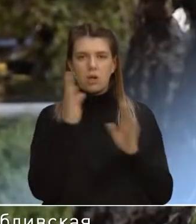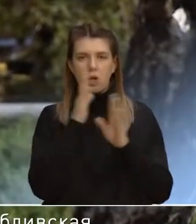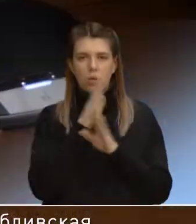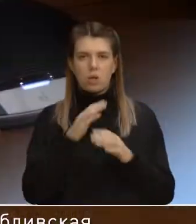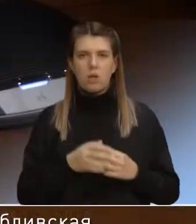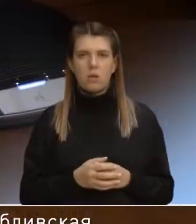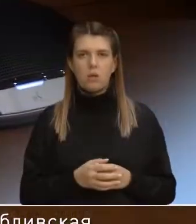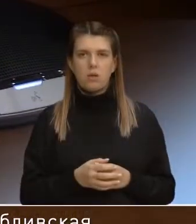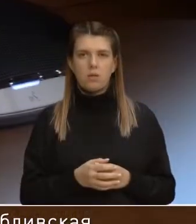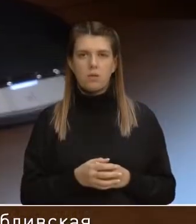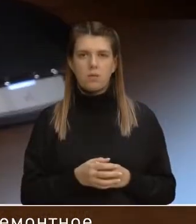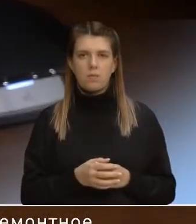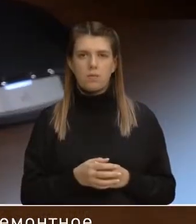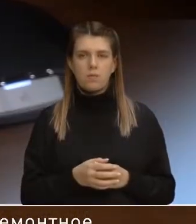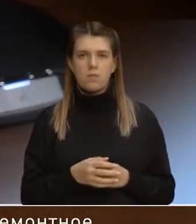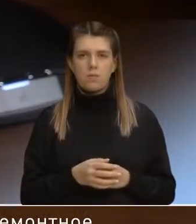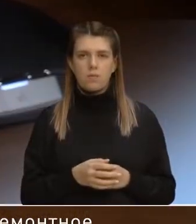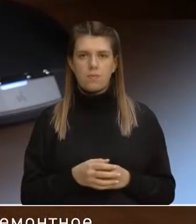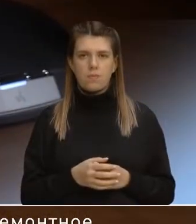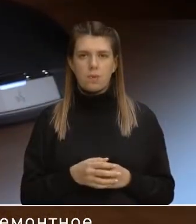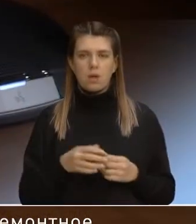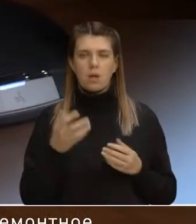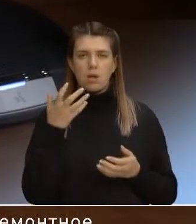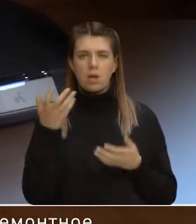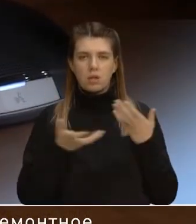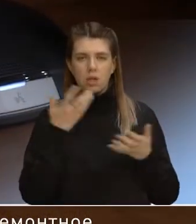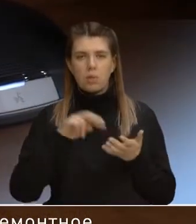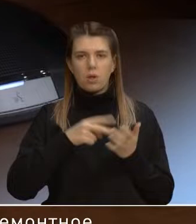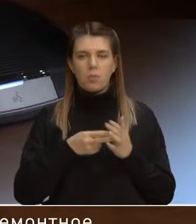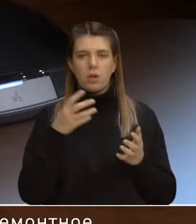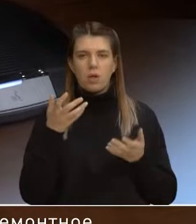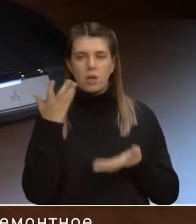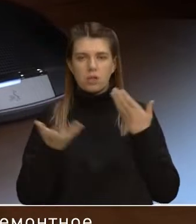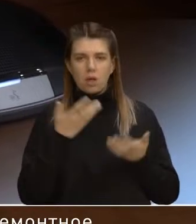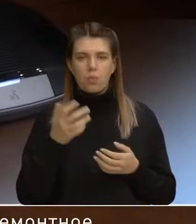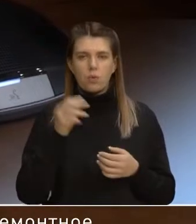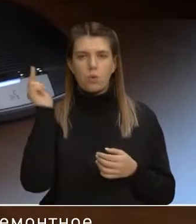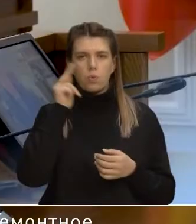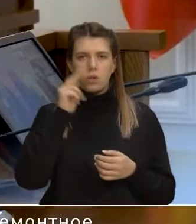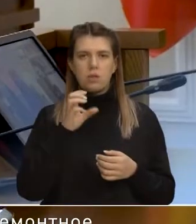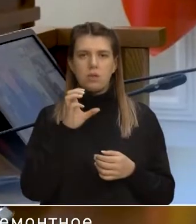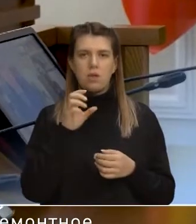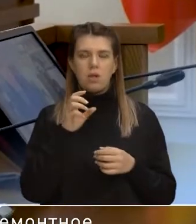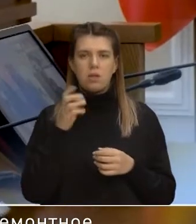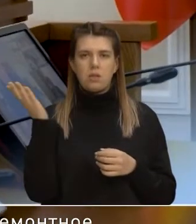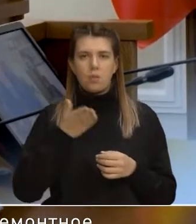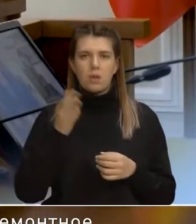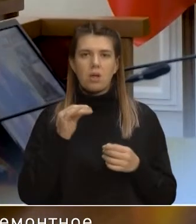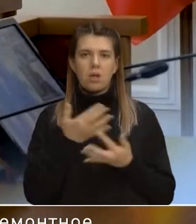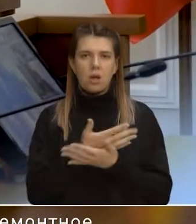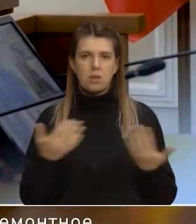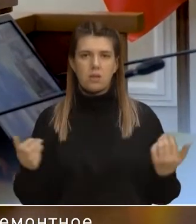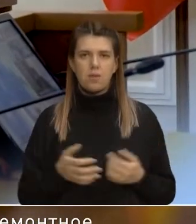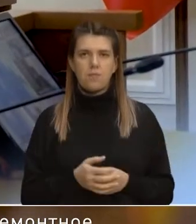экологии. Обратите внимание, разработка планов, разработка программ, разработка обучающих семинаров и так далее,